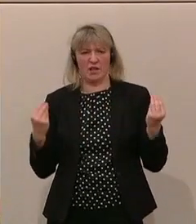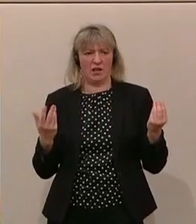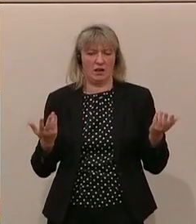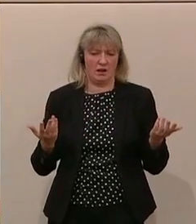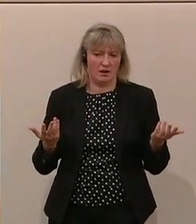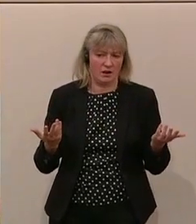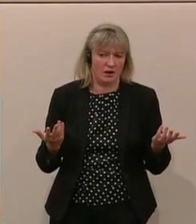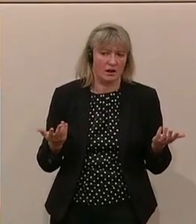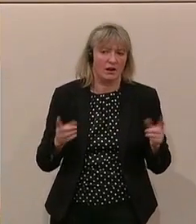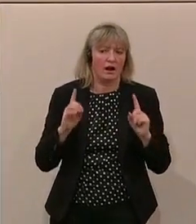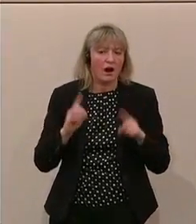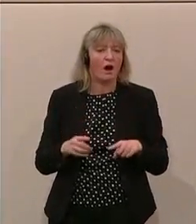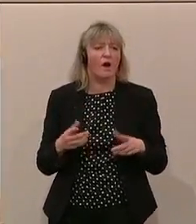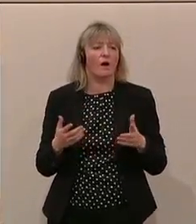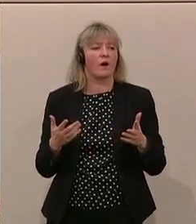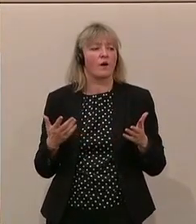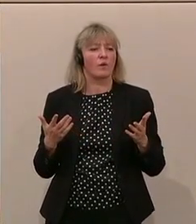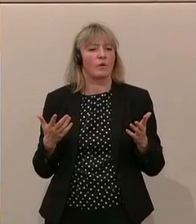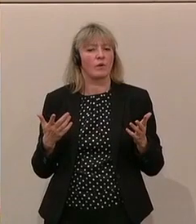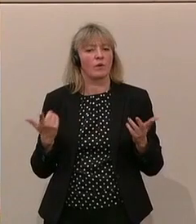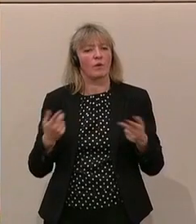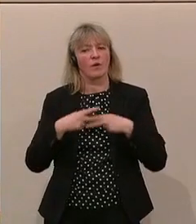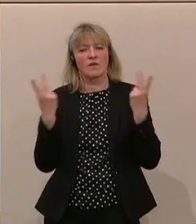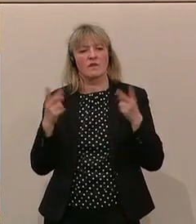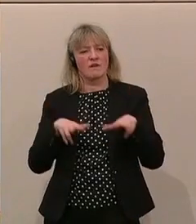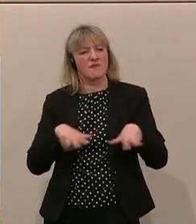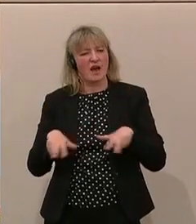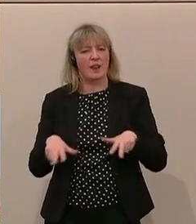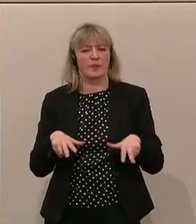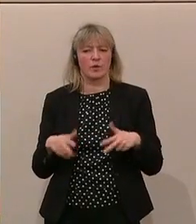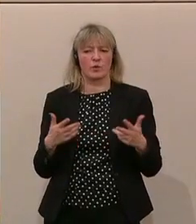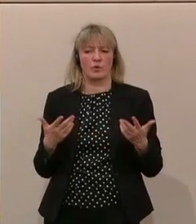Bürokratieaufwand und auch die in der öffentlichen Verwaltung